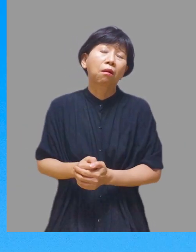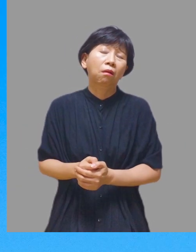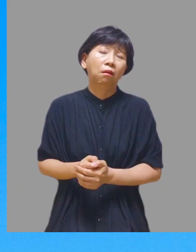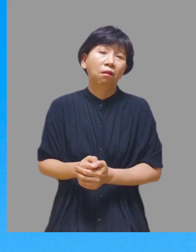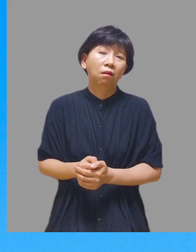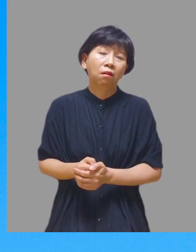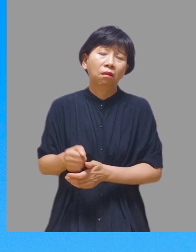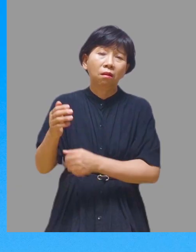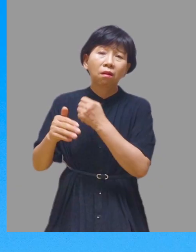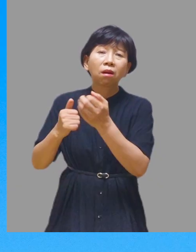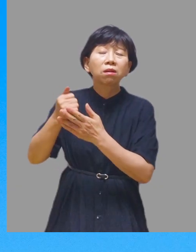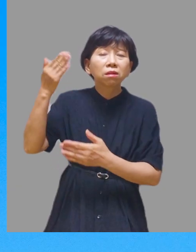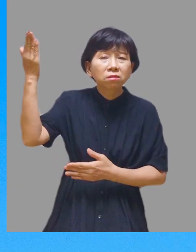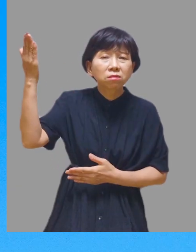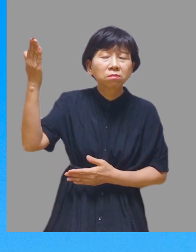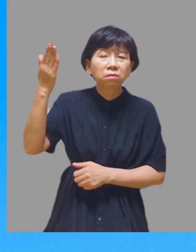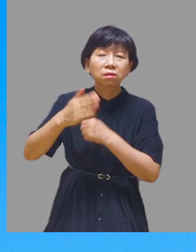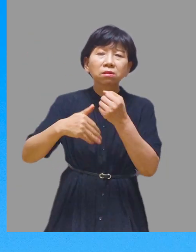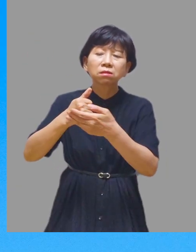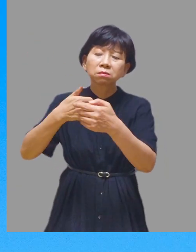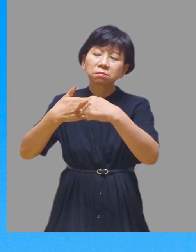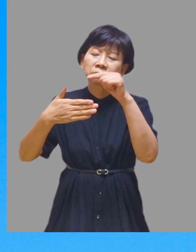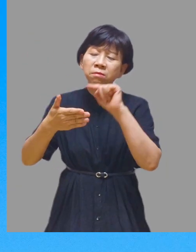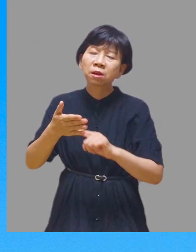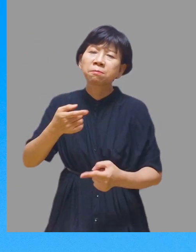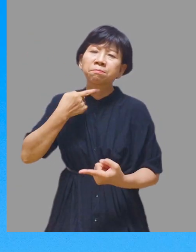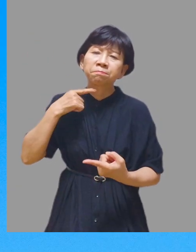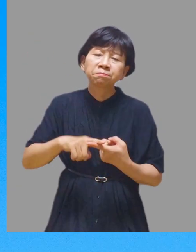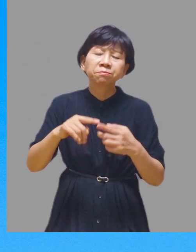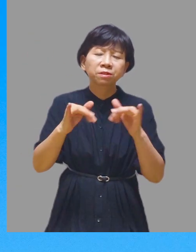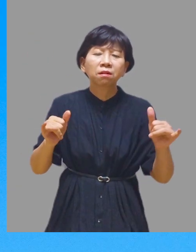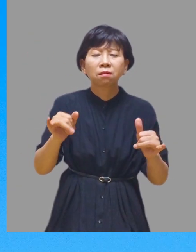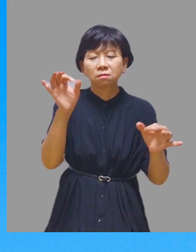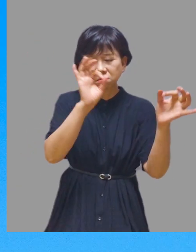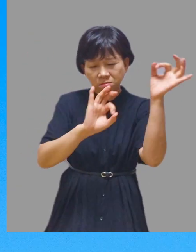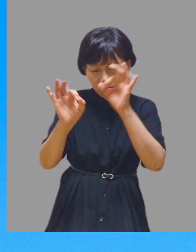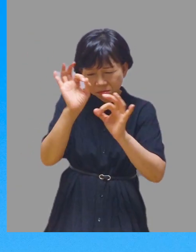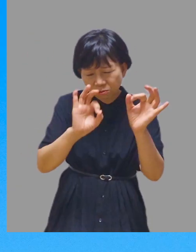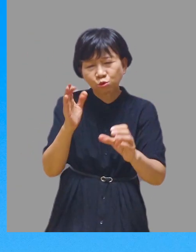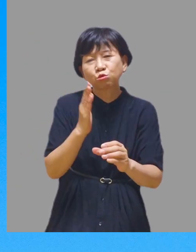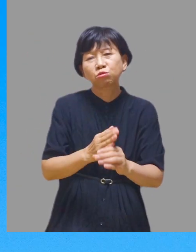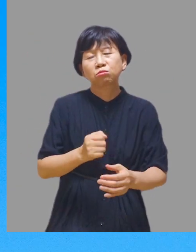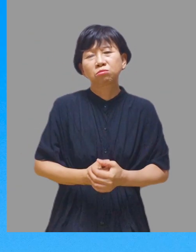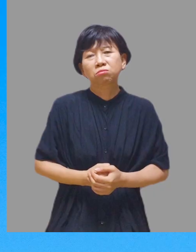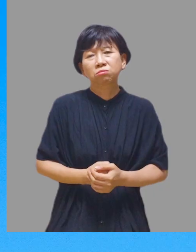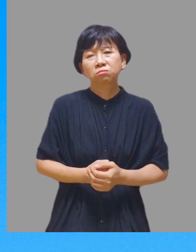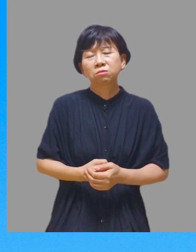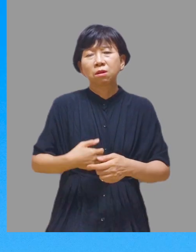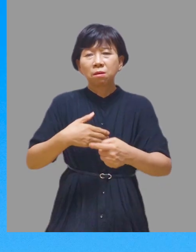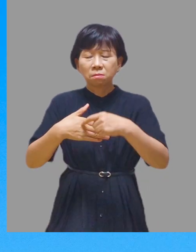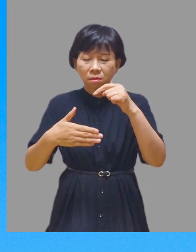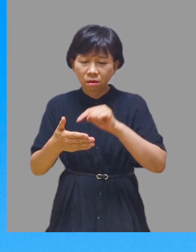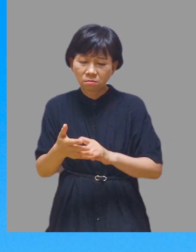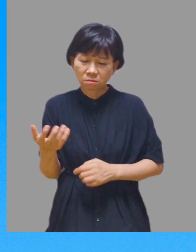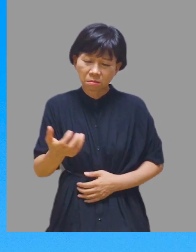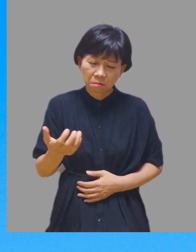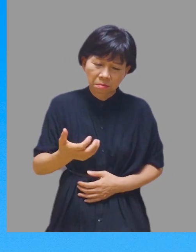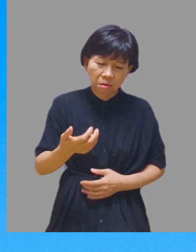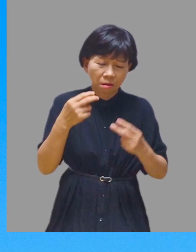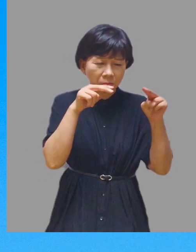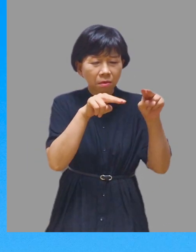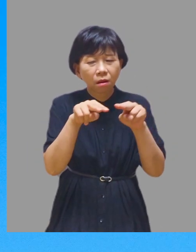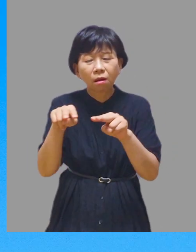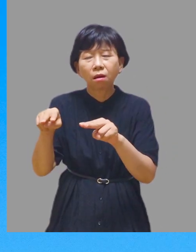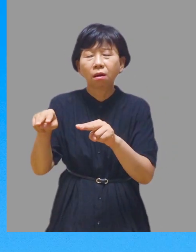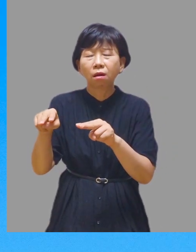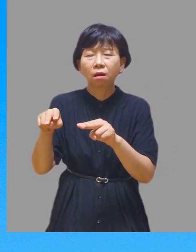찾고 계시는 줄 믿습니다. 무너진 틈을 외면하지 않고 마음 아파하며 바라보는 사람, 그